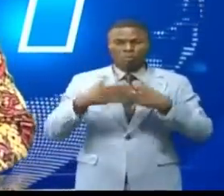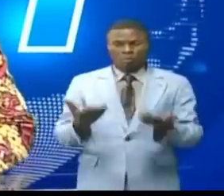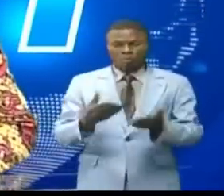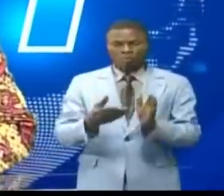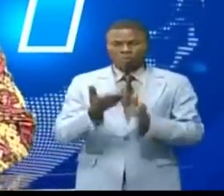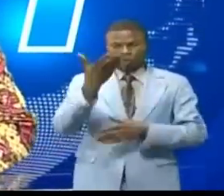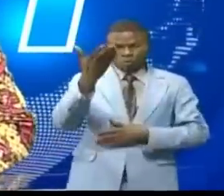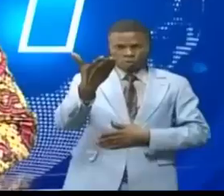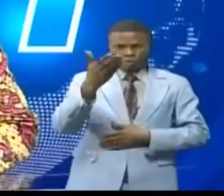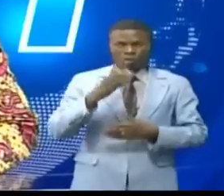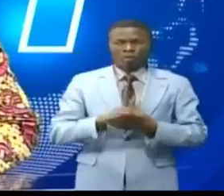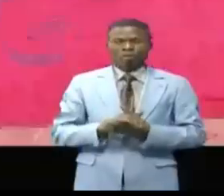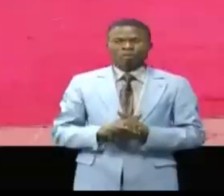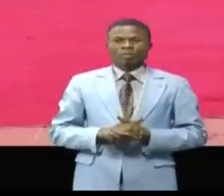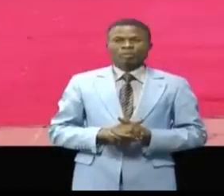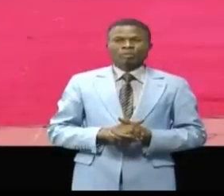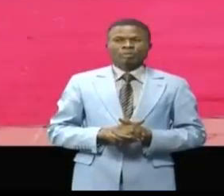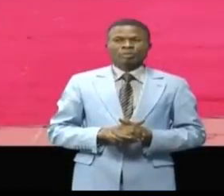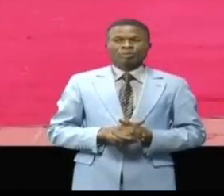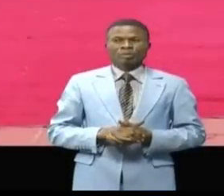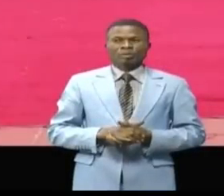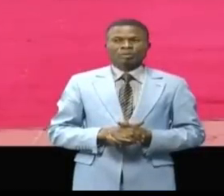Reportage.